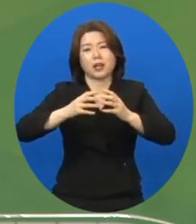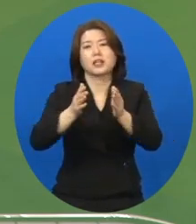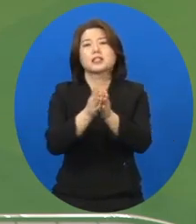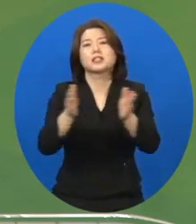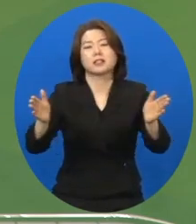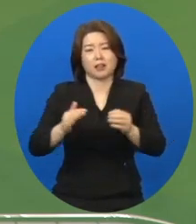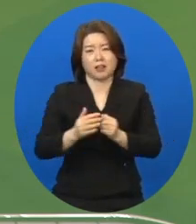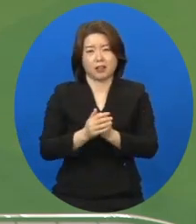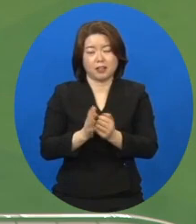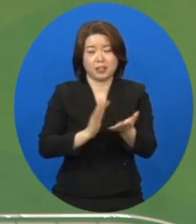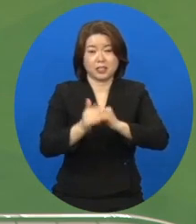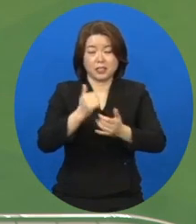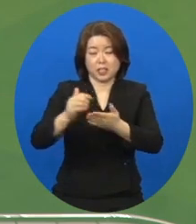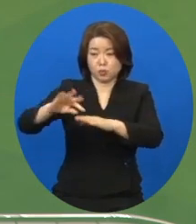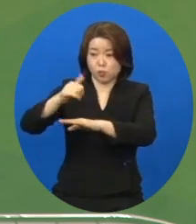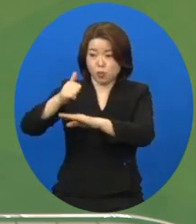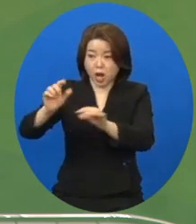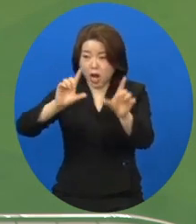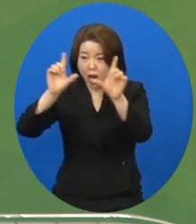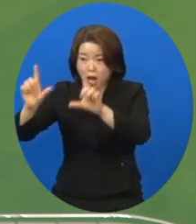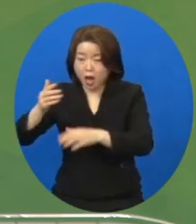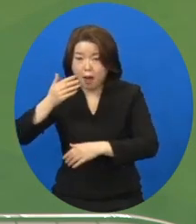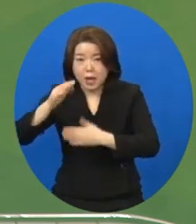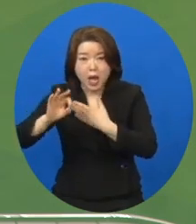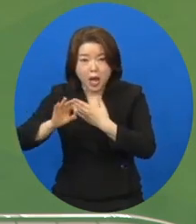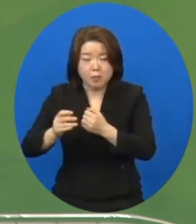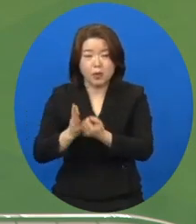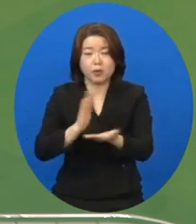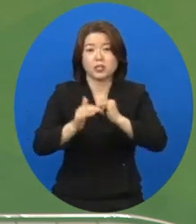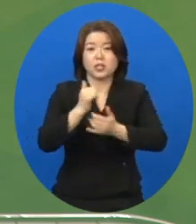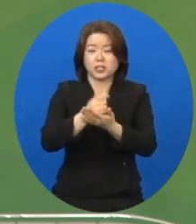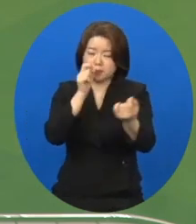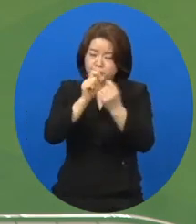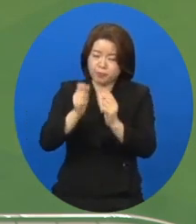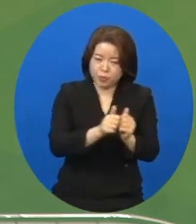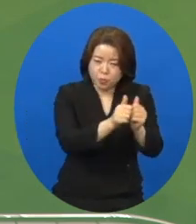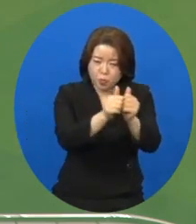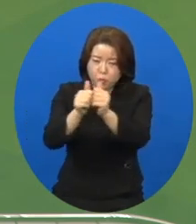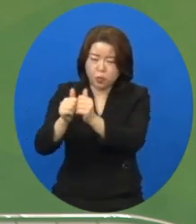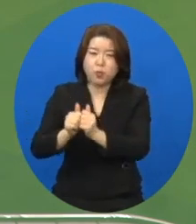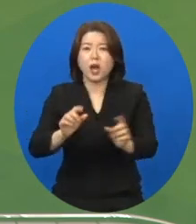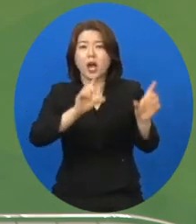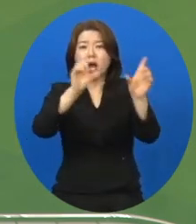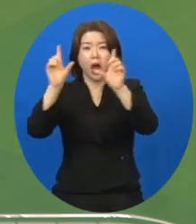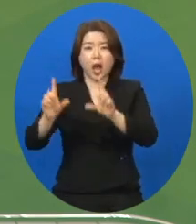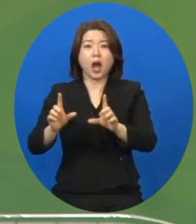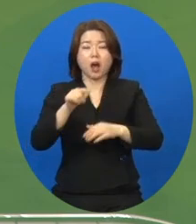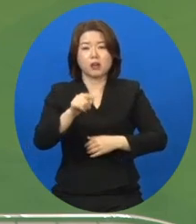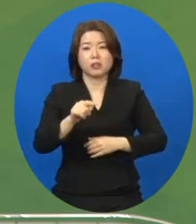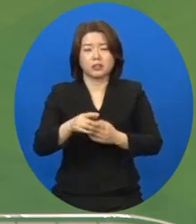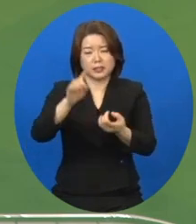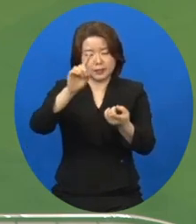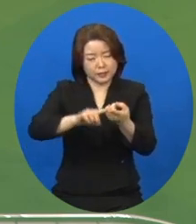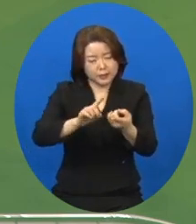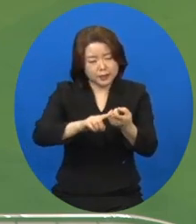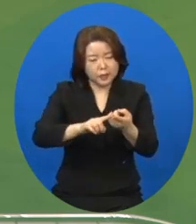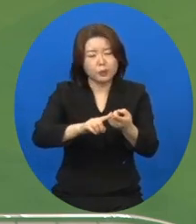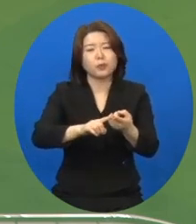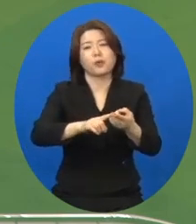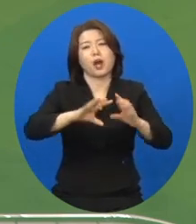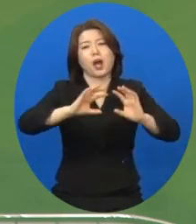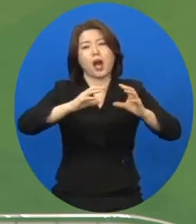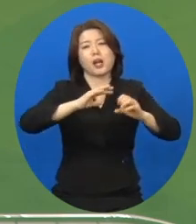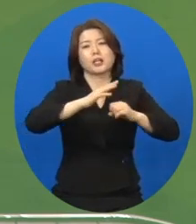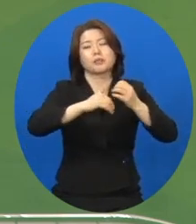왕이신 삶을 살면 예수님과 친밀히 동행하는 삶을 사는 것이 그대로 하나님의 나라예요.